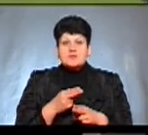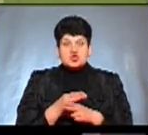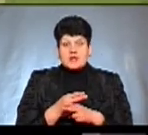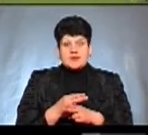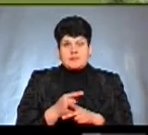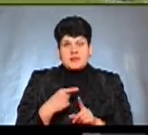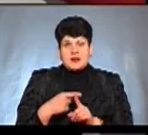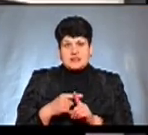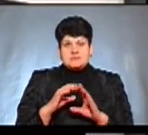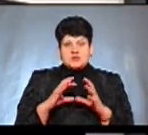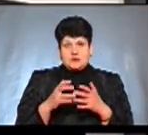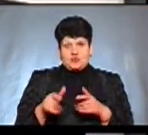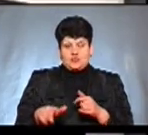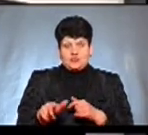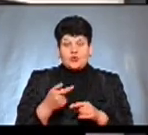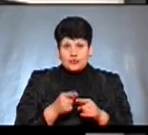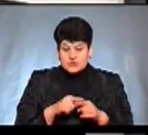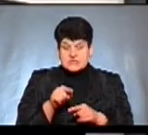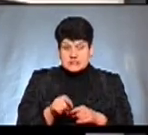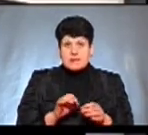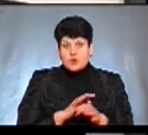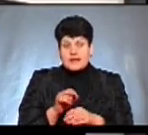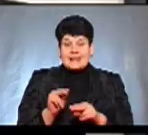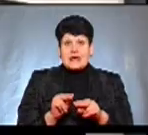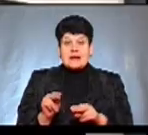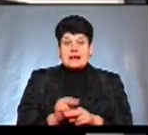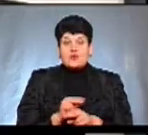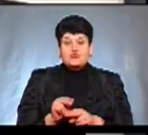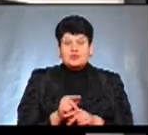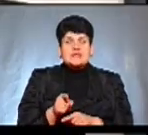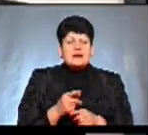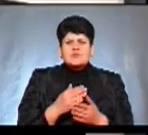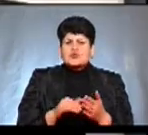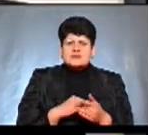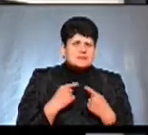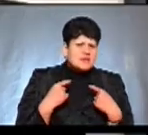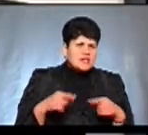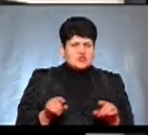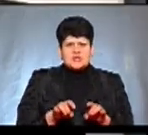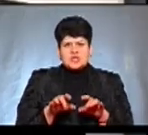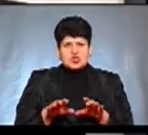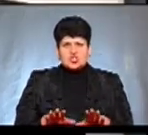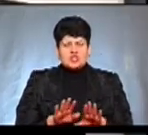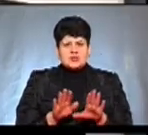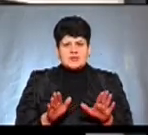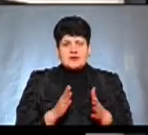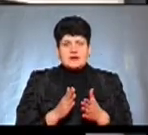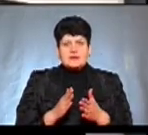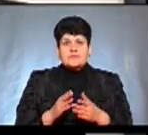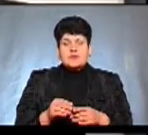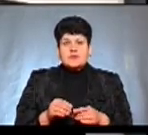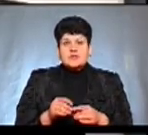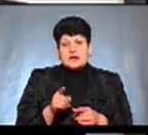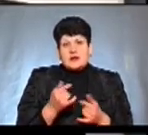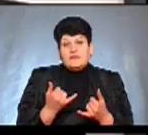перехрестя з міжнародною трасою. Оце, власне, проєкт реконструкції. Там, де зовсім інше принципове рішення для розв'язки автомобільної, яка